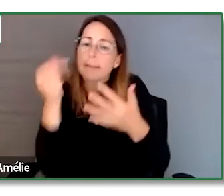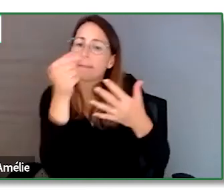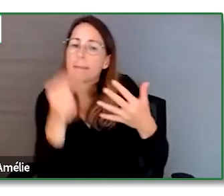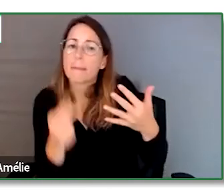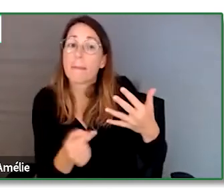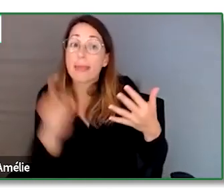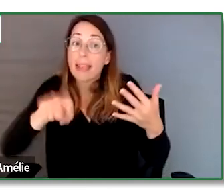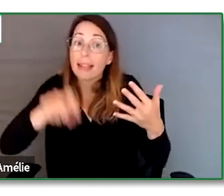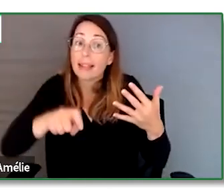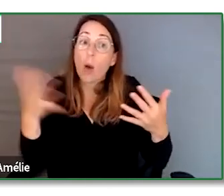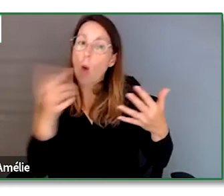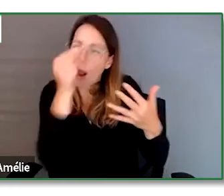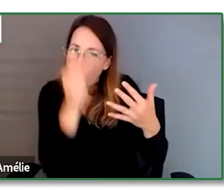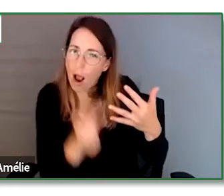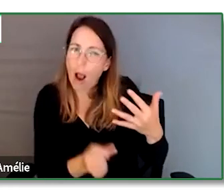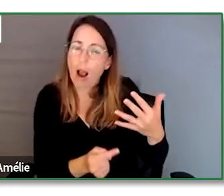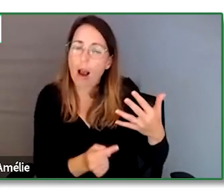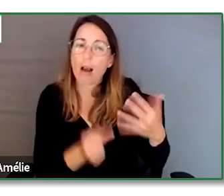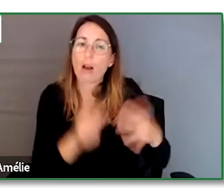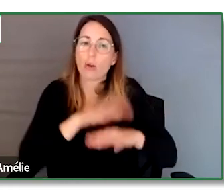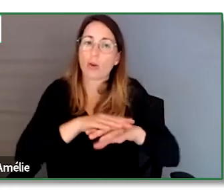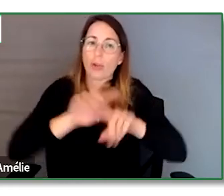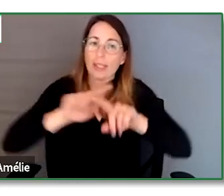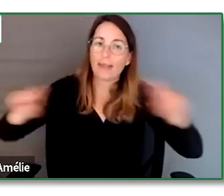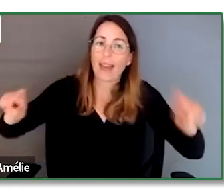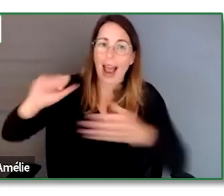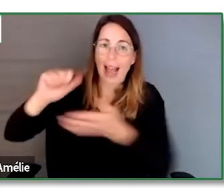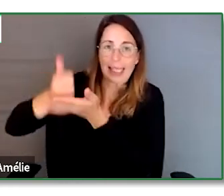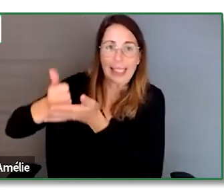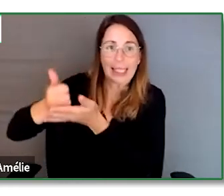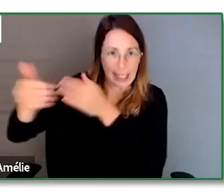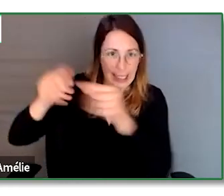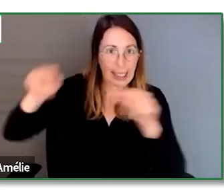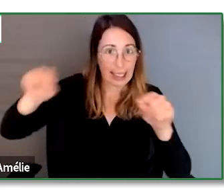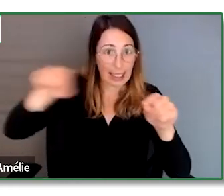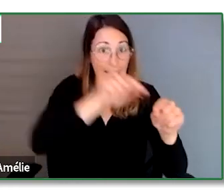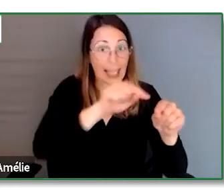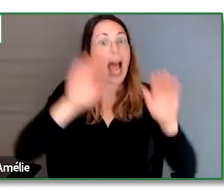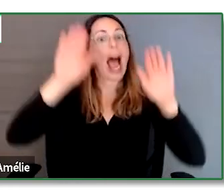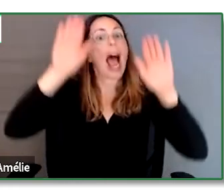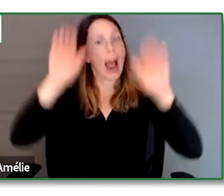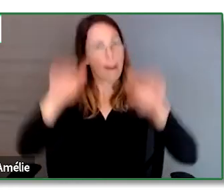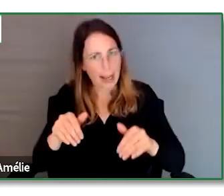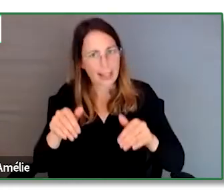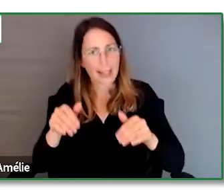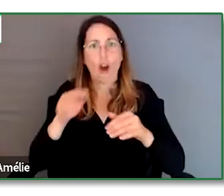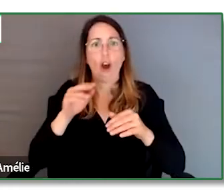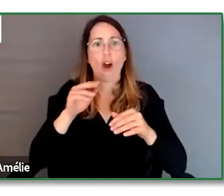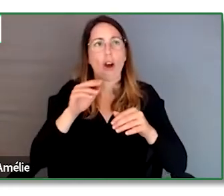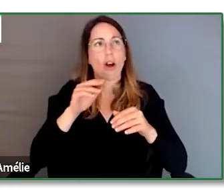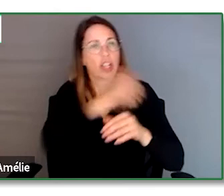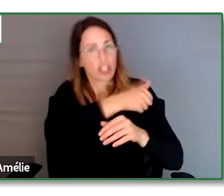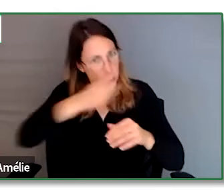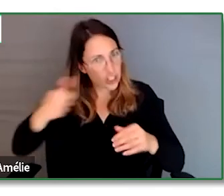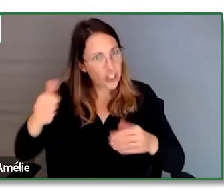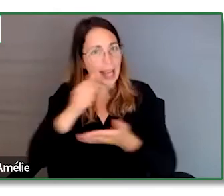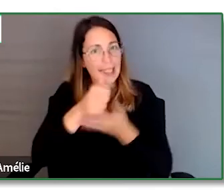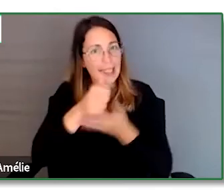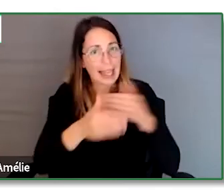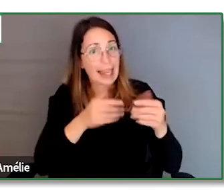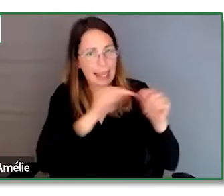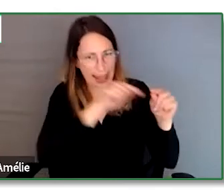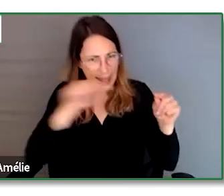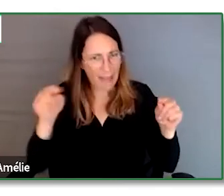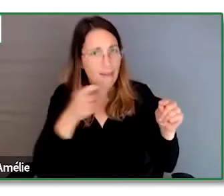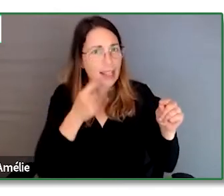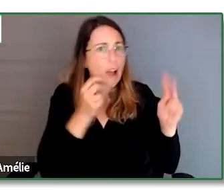les différents sites. Il est facile pour nous ensuite de regarder chaque site national où il y a ces installations. Ensuite,